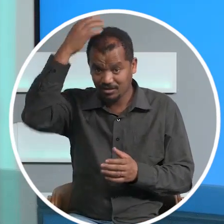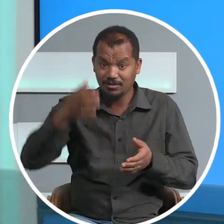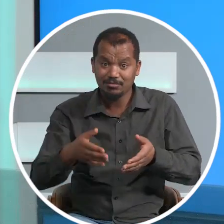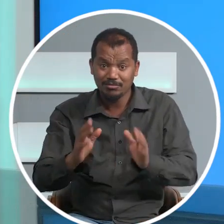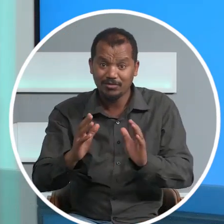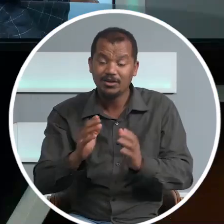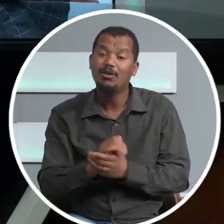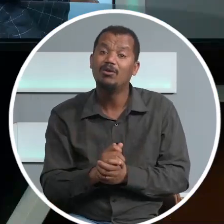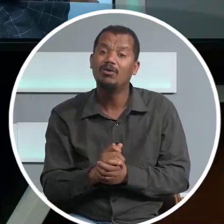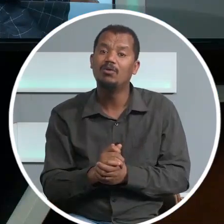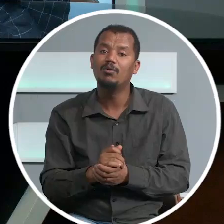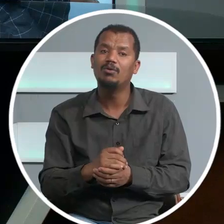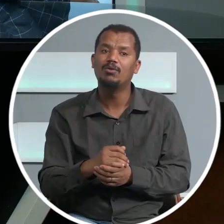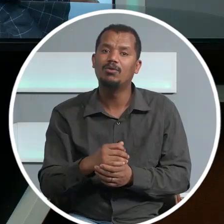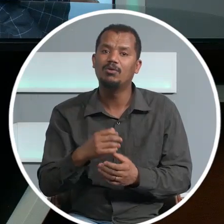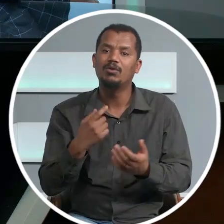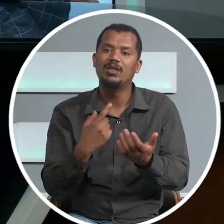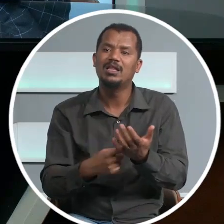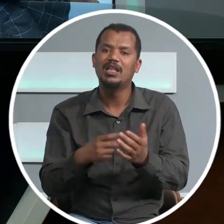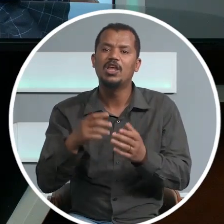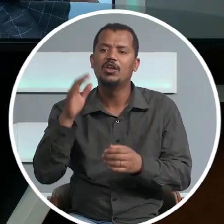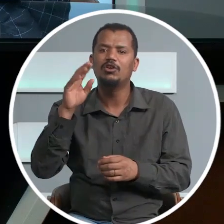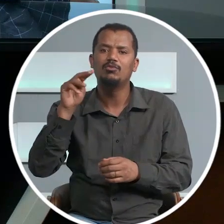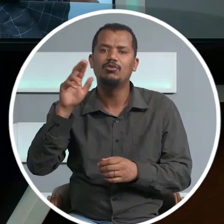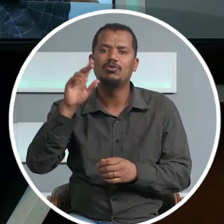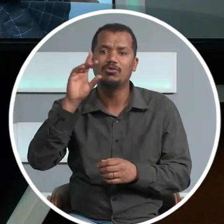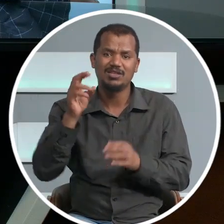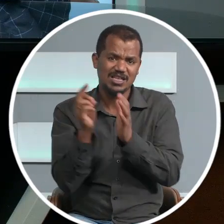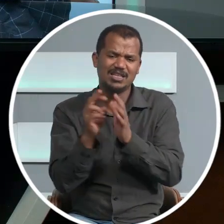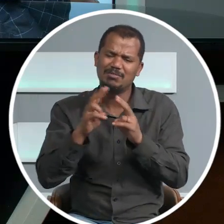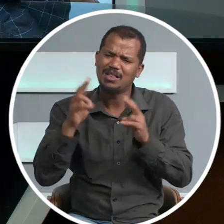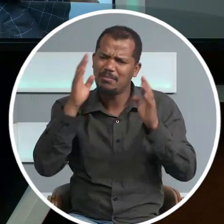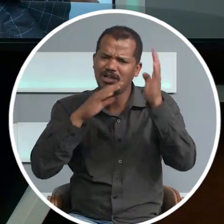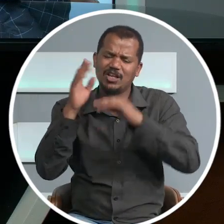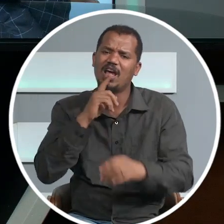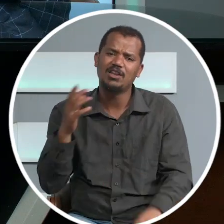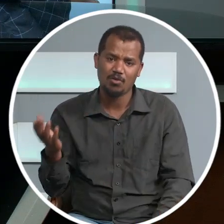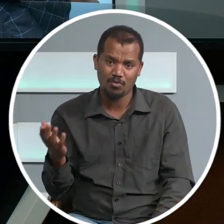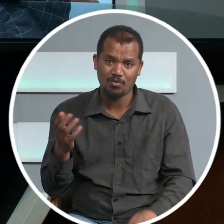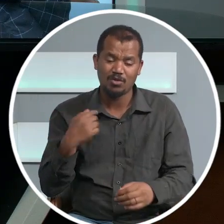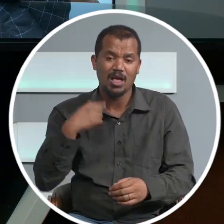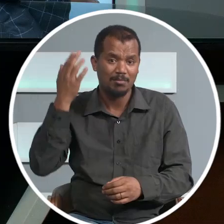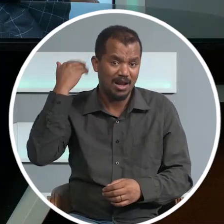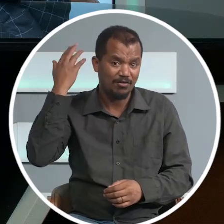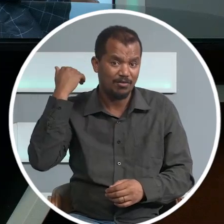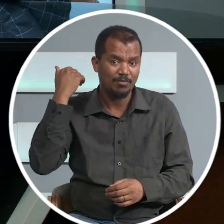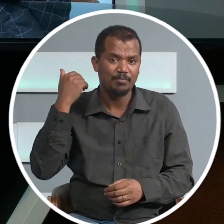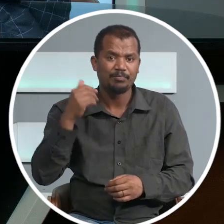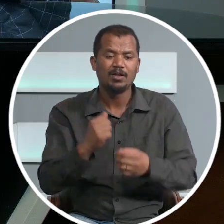መንግስት ቢፈቅድም የከስተምስ ፕሮሲጀር ደግሞ የጉምሩክ በጣም አስቸጋሪ ነው። በጣም እና አሁን እኛ